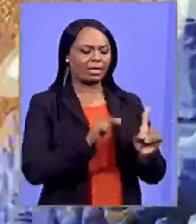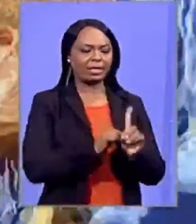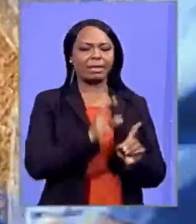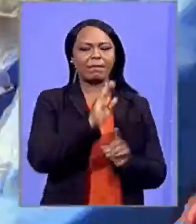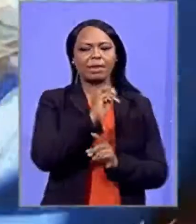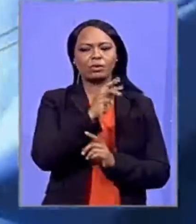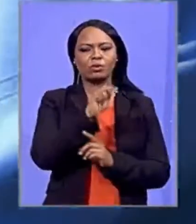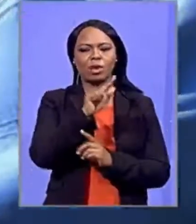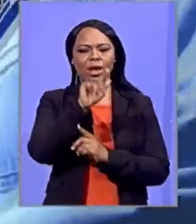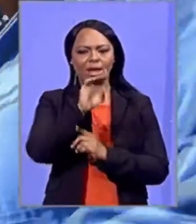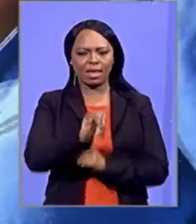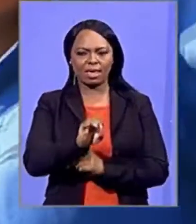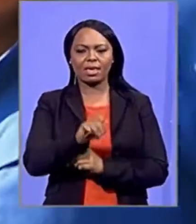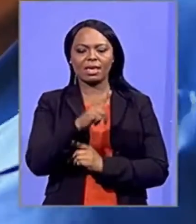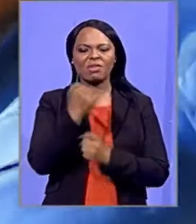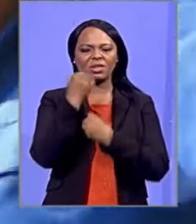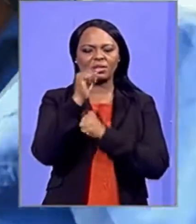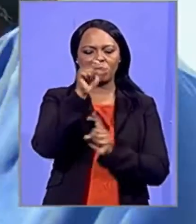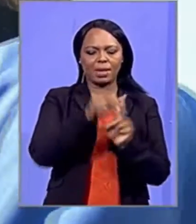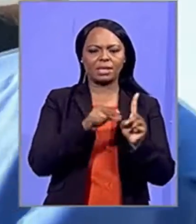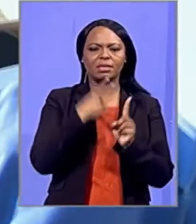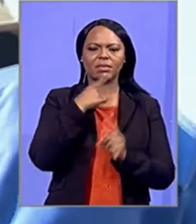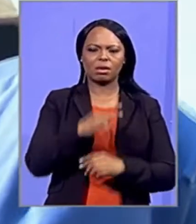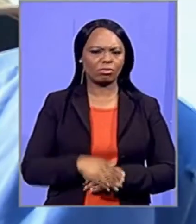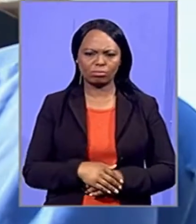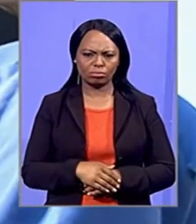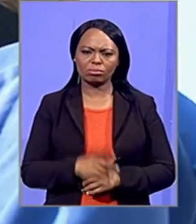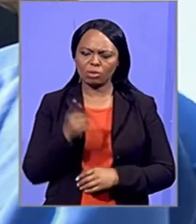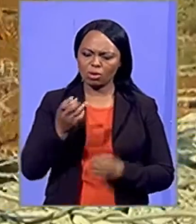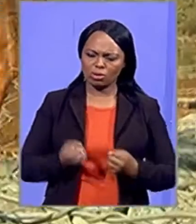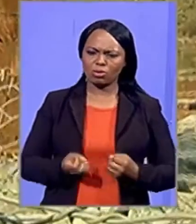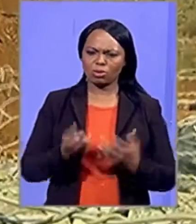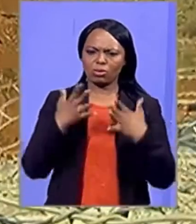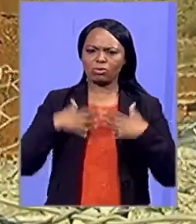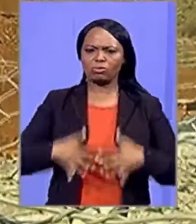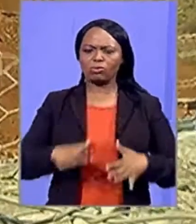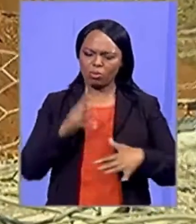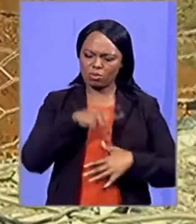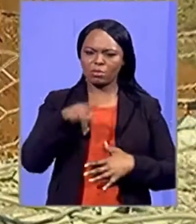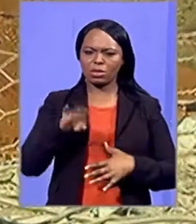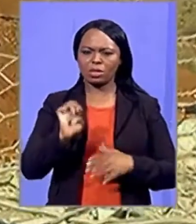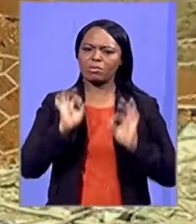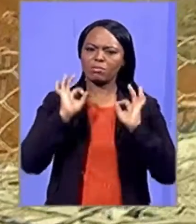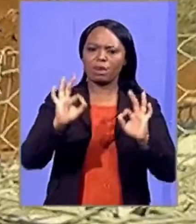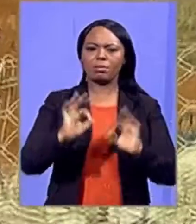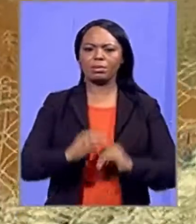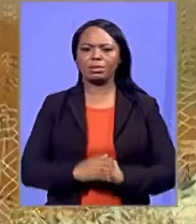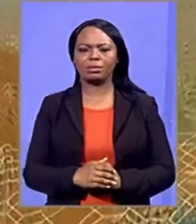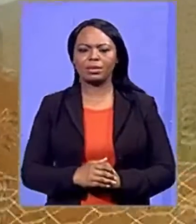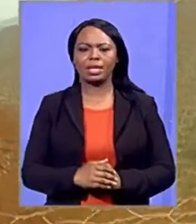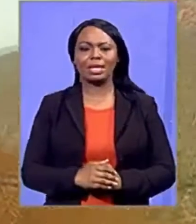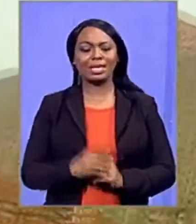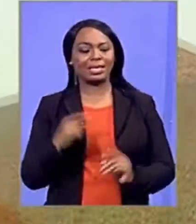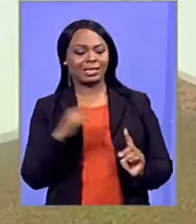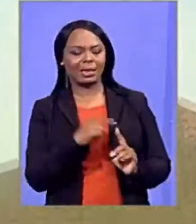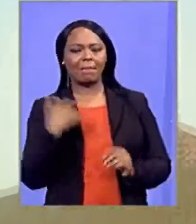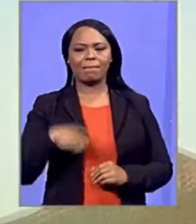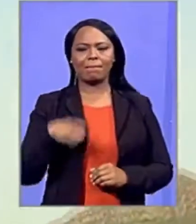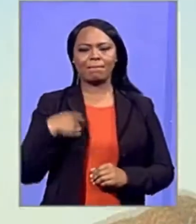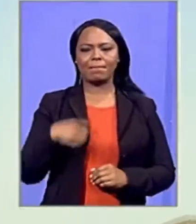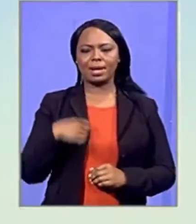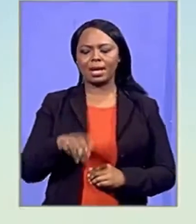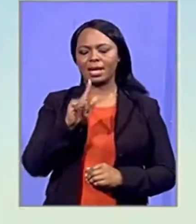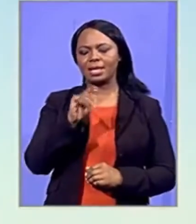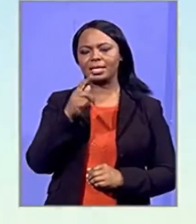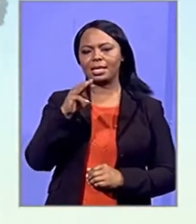Mashilwane wa Lafata Engineering o phegeletše gore bašomi ba gage ba be ba šireletšegile. Go le bjalo, masepala wa Lepelle